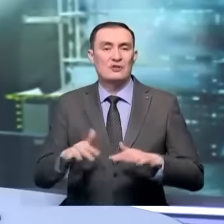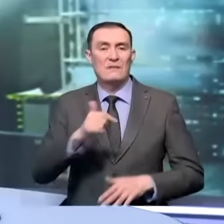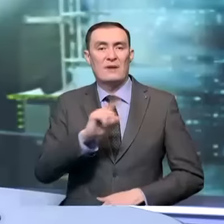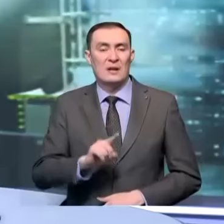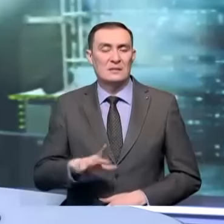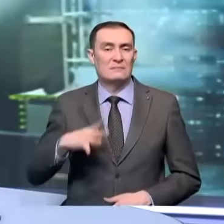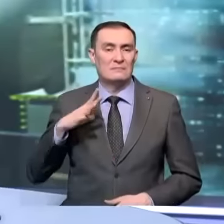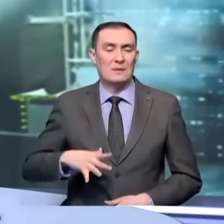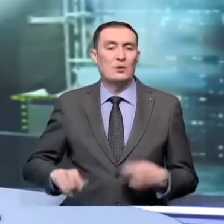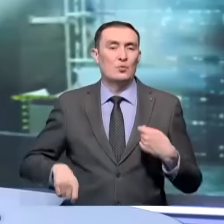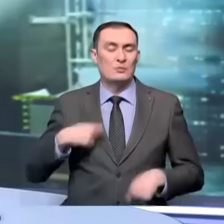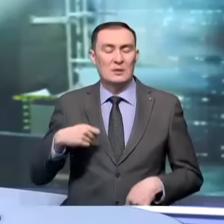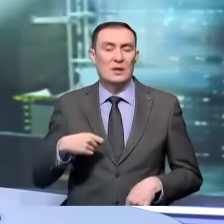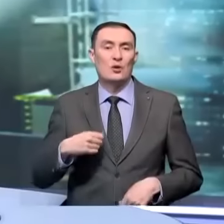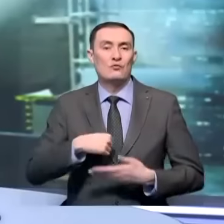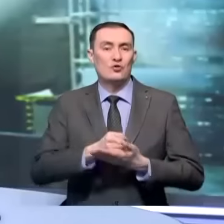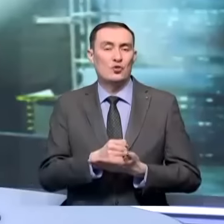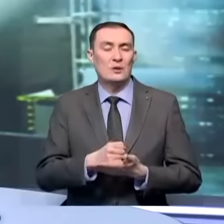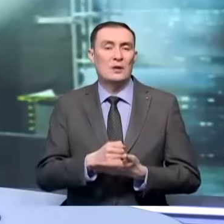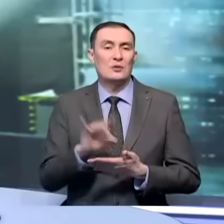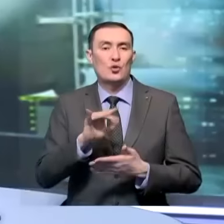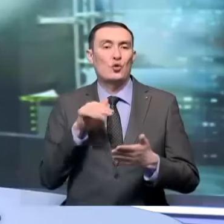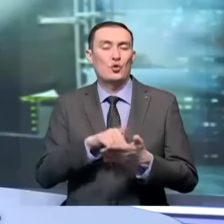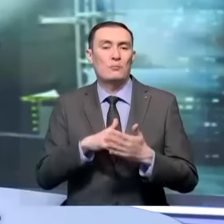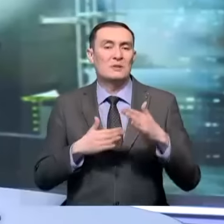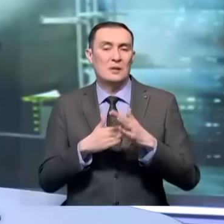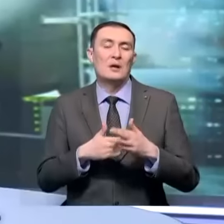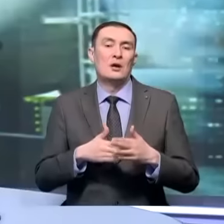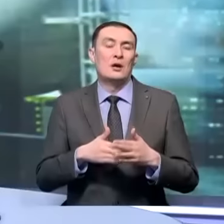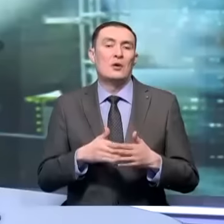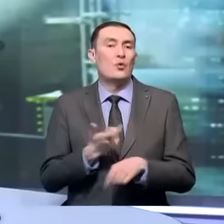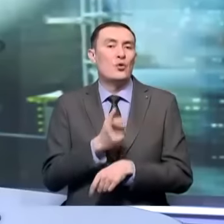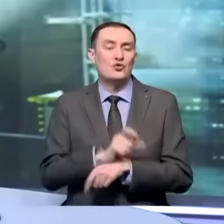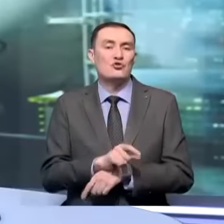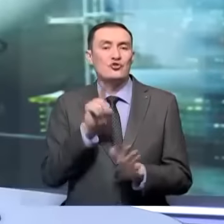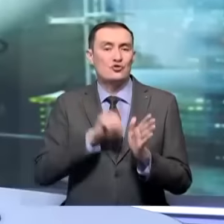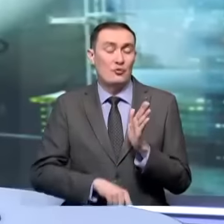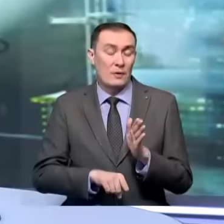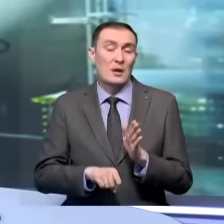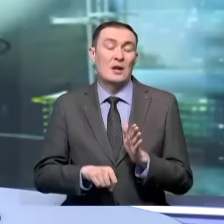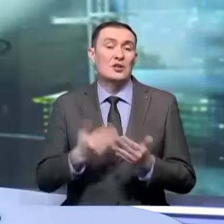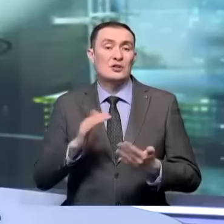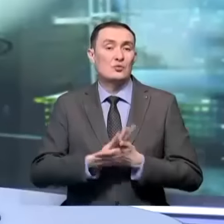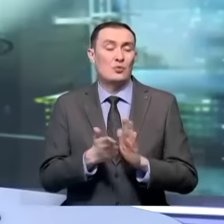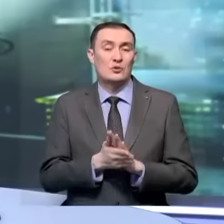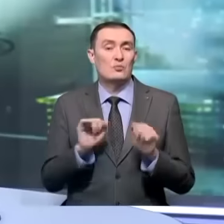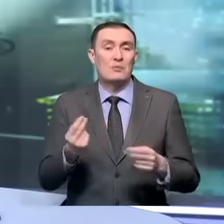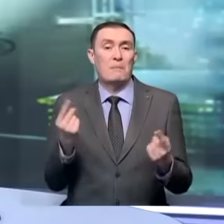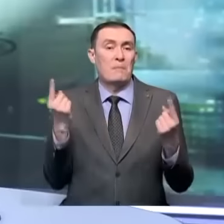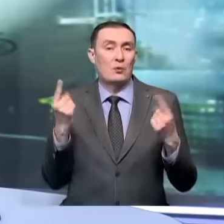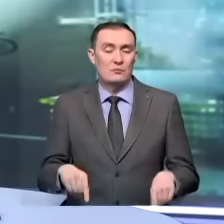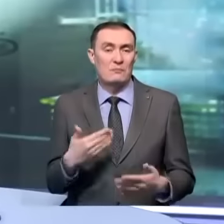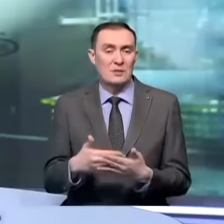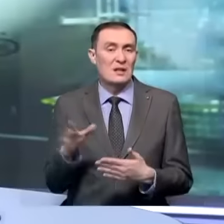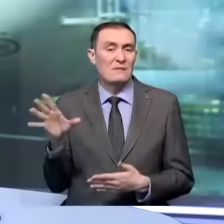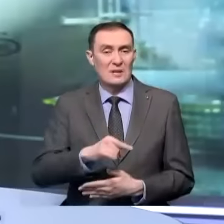терпят убытки. По словам специалистов, утвержденная предельная стоимость на этот вид топлива слишком занижена. Ситуация грозит банкротством почти